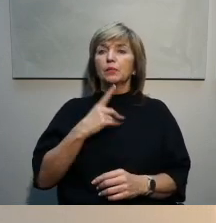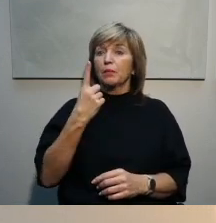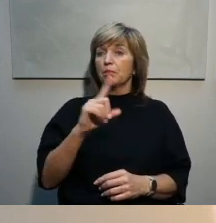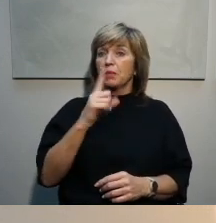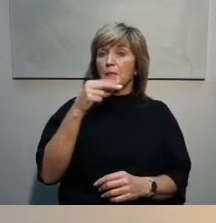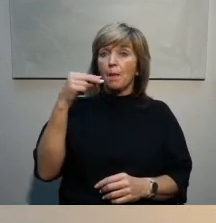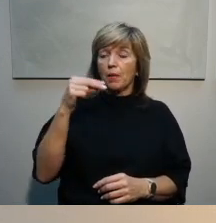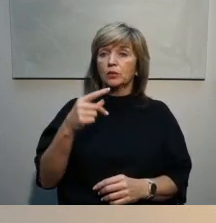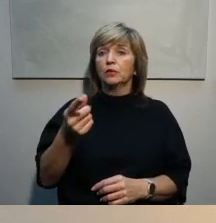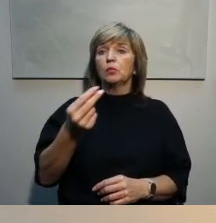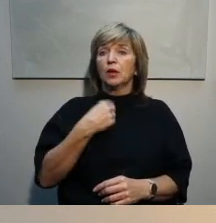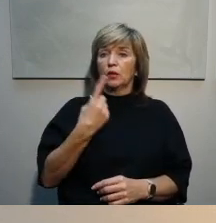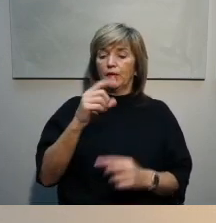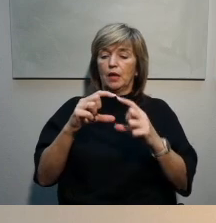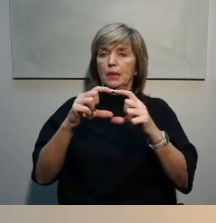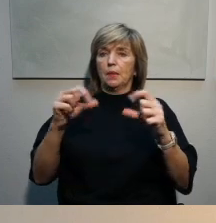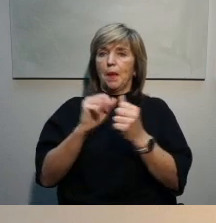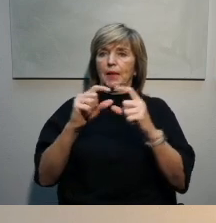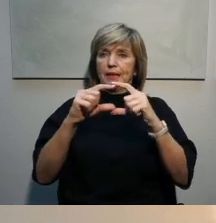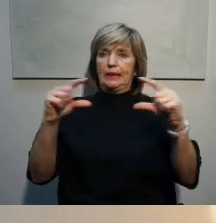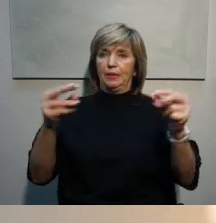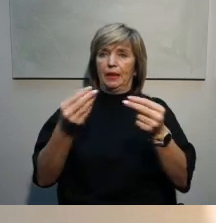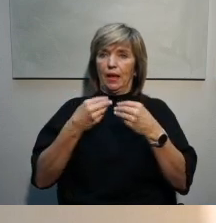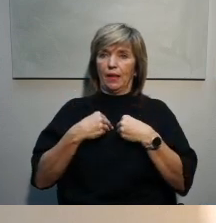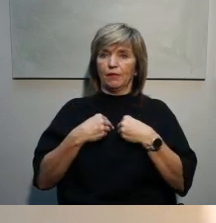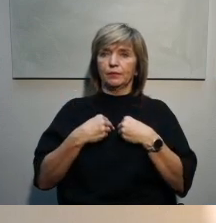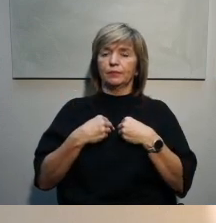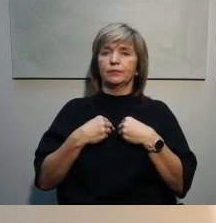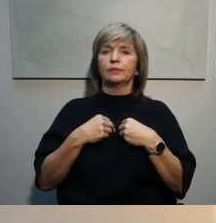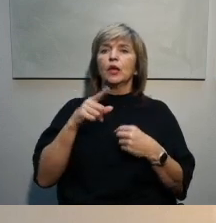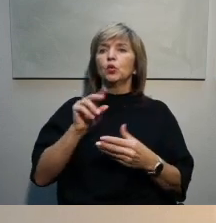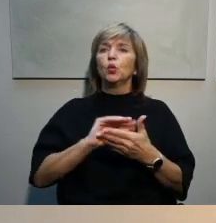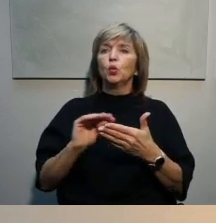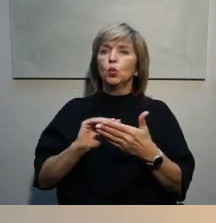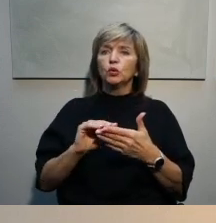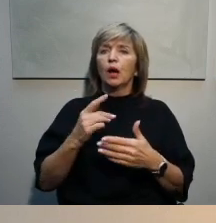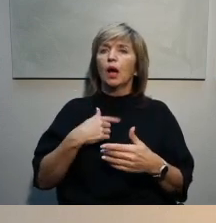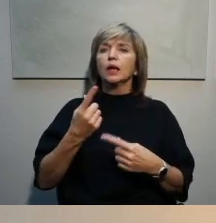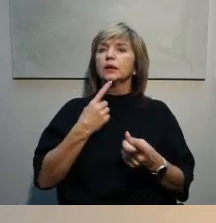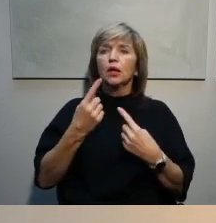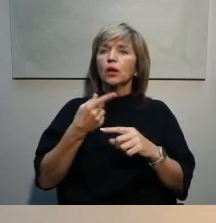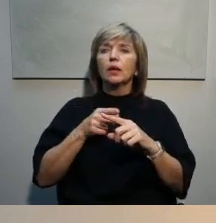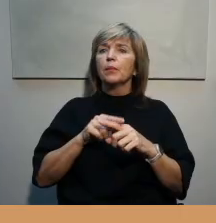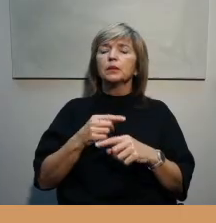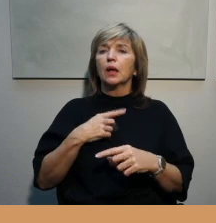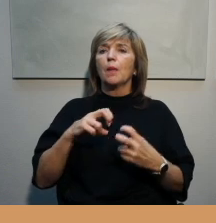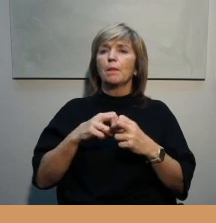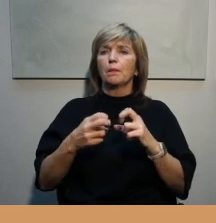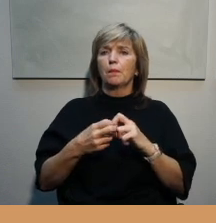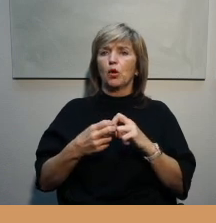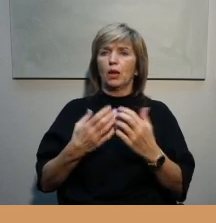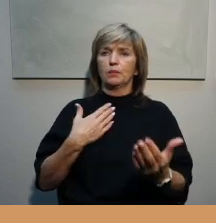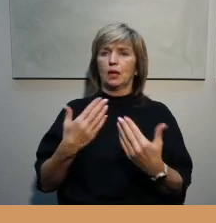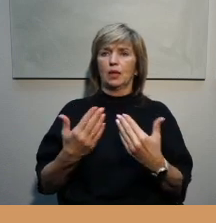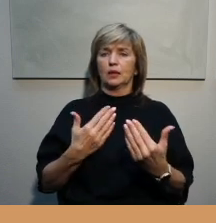tad viņš iedeva man šo mazo zīmīti. Ja? Un viņš tur ir uzrakstījis, ka es nerunāju tikai tāpēc, ka problēmas